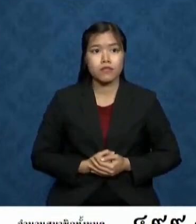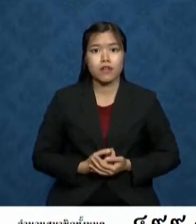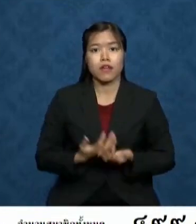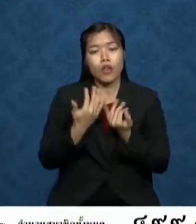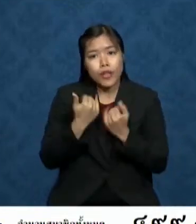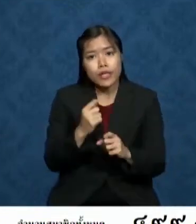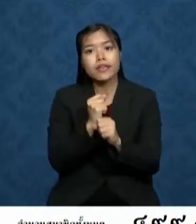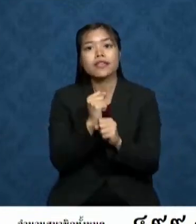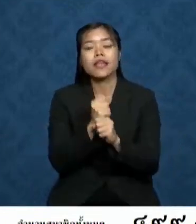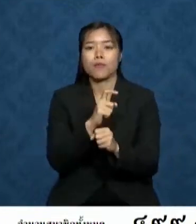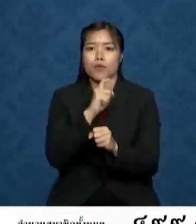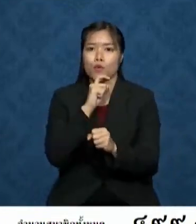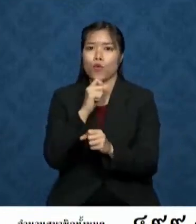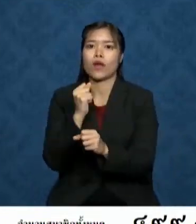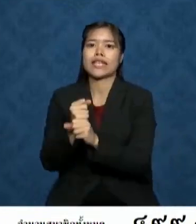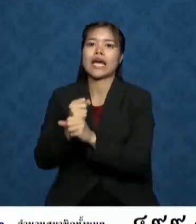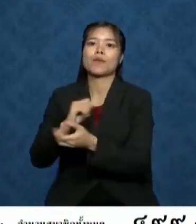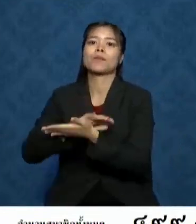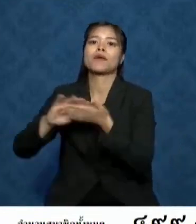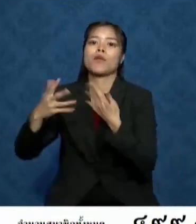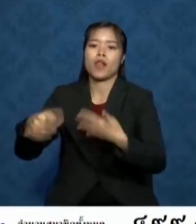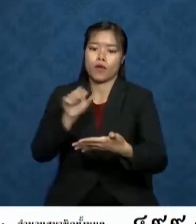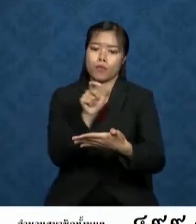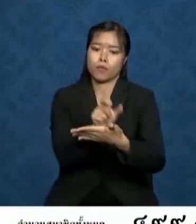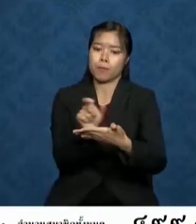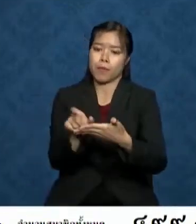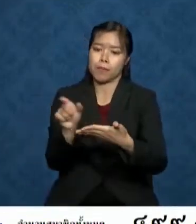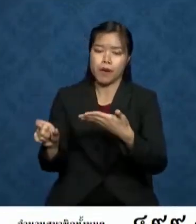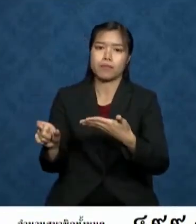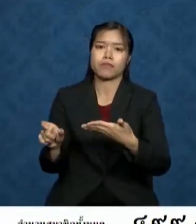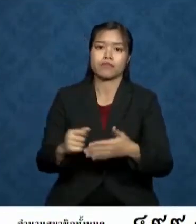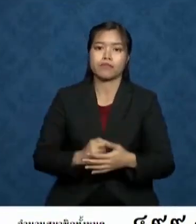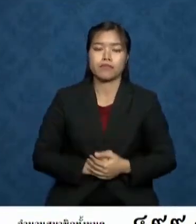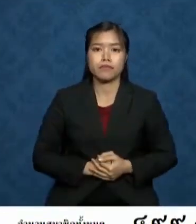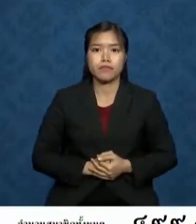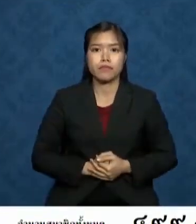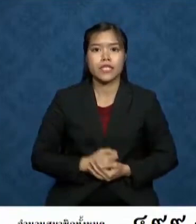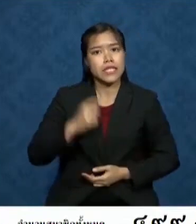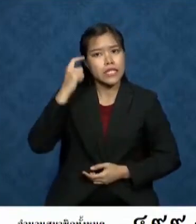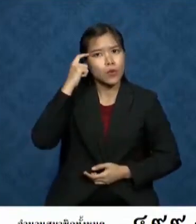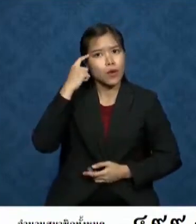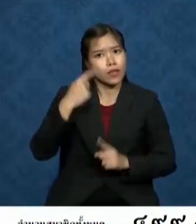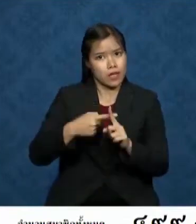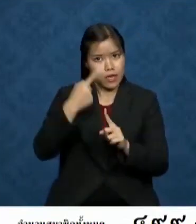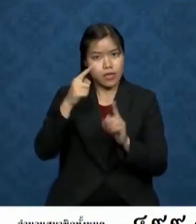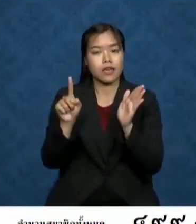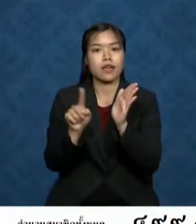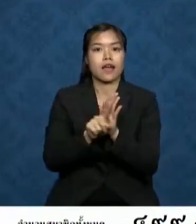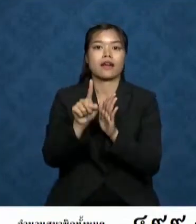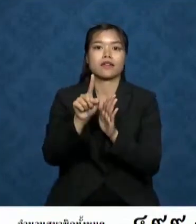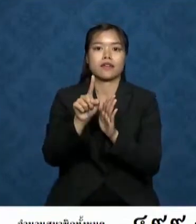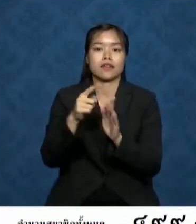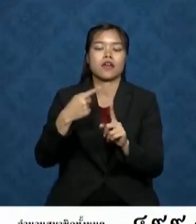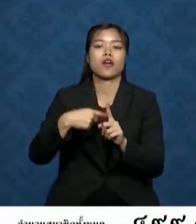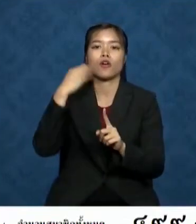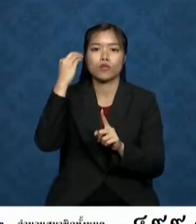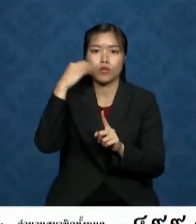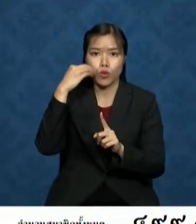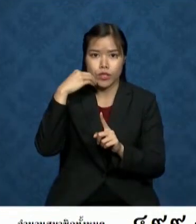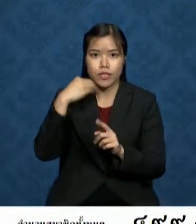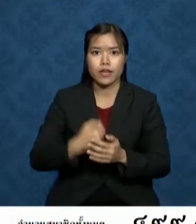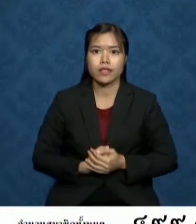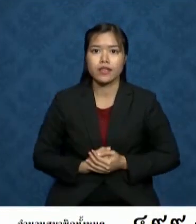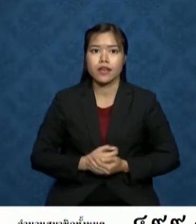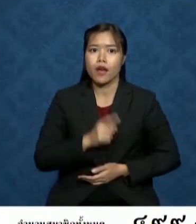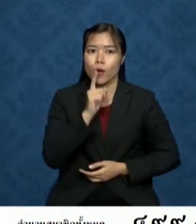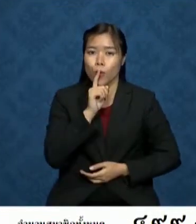งดำอาจจะเป็นเดือนหะครั้งก็ไม่ได้มีข้อตำน